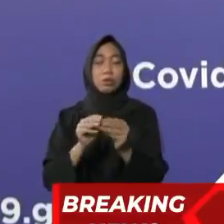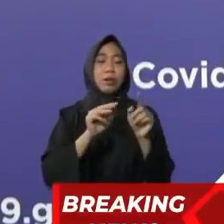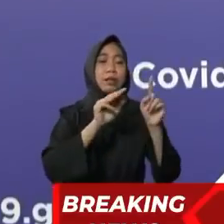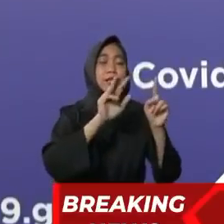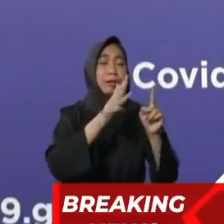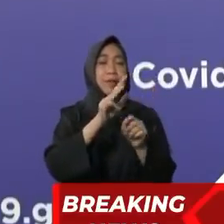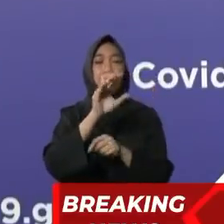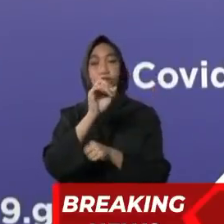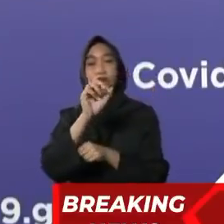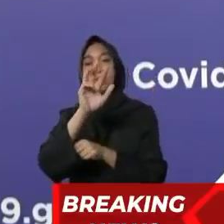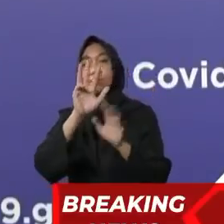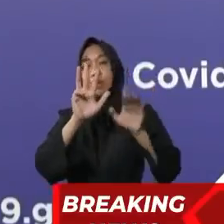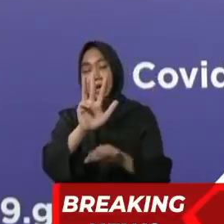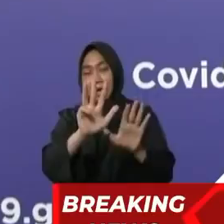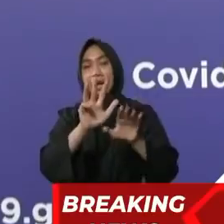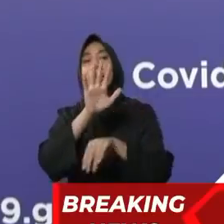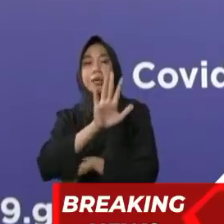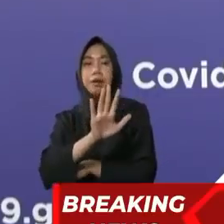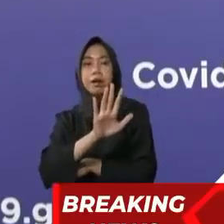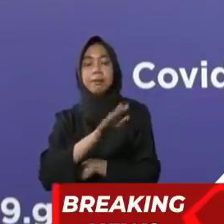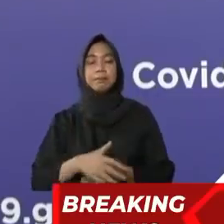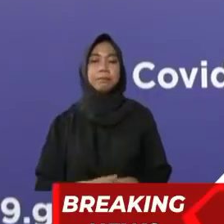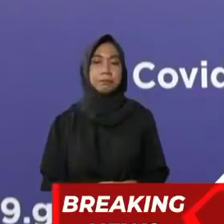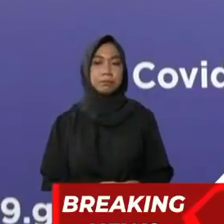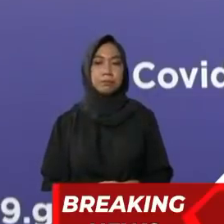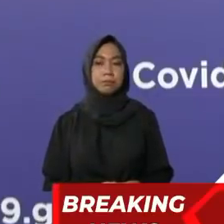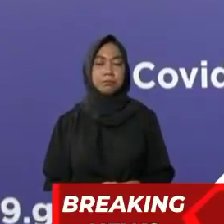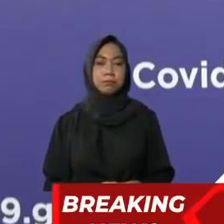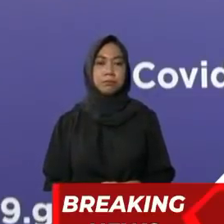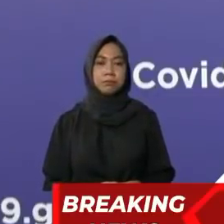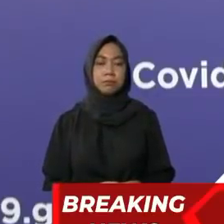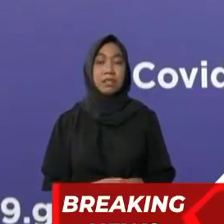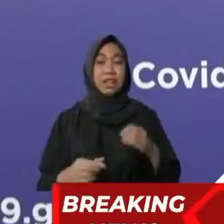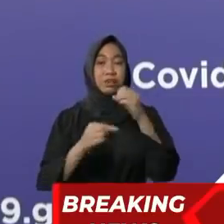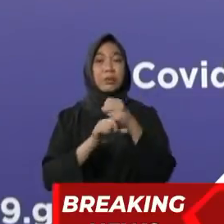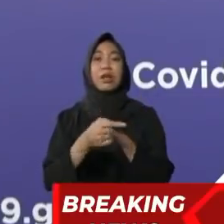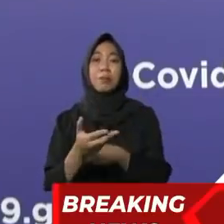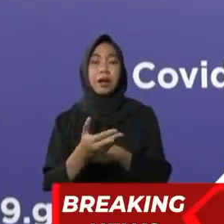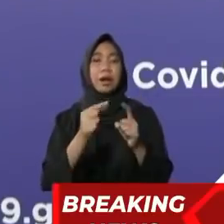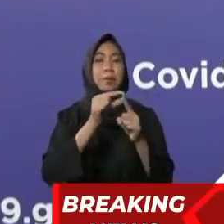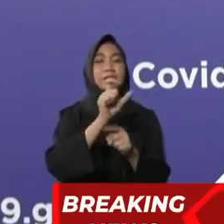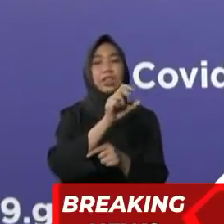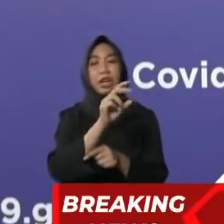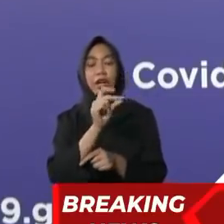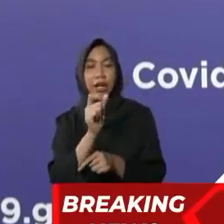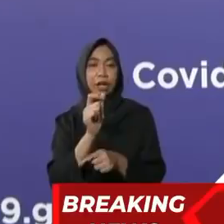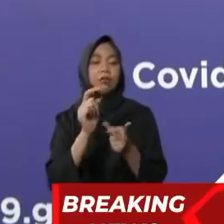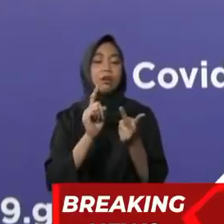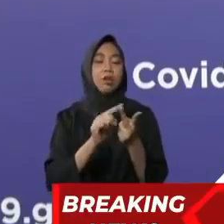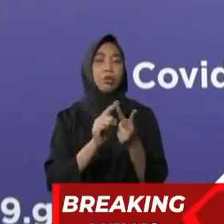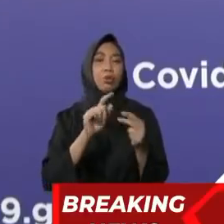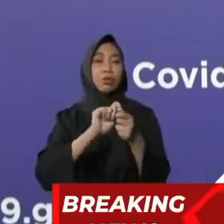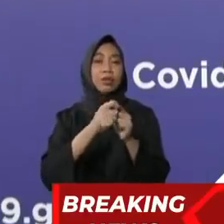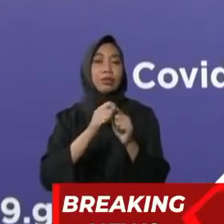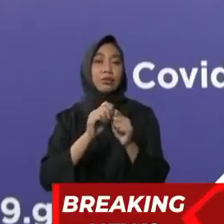95 spesimen baik yang kita lakukan pemeriksaan melalui real-time PCR maupun dengan